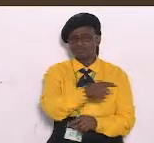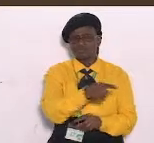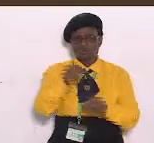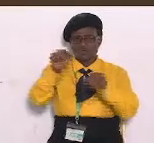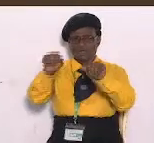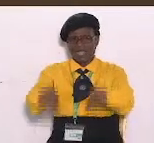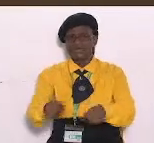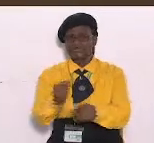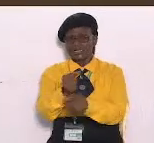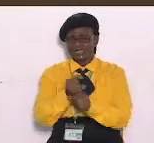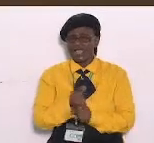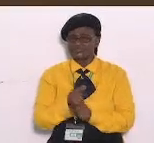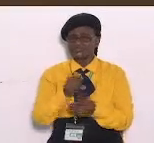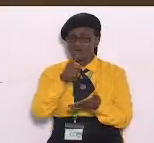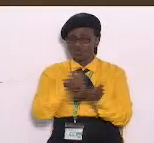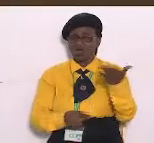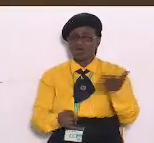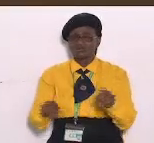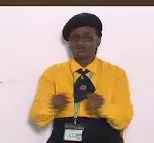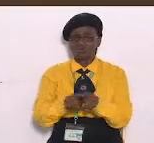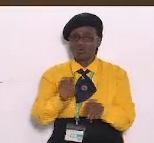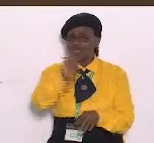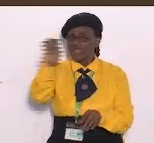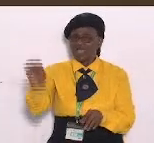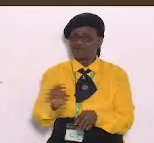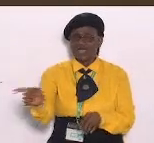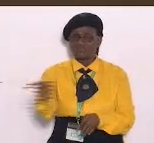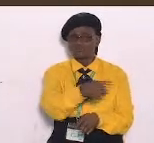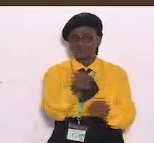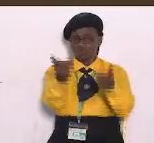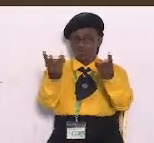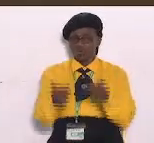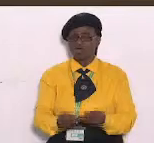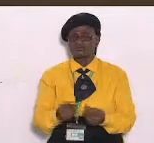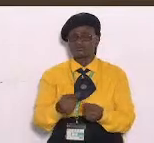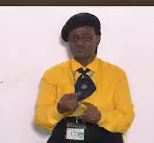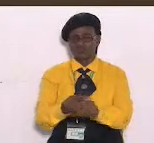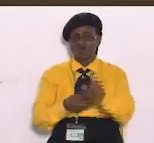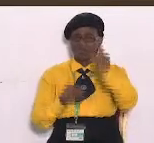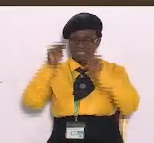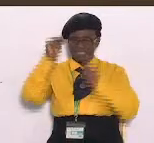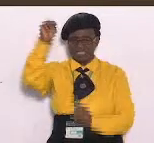l'approcher vous pouvez avoir tout ce que vous voulez de